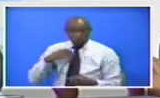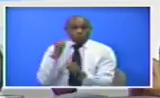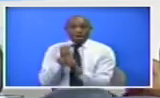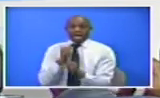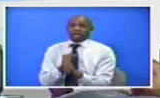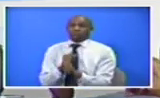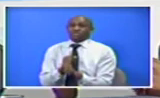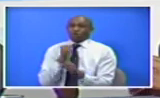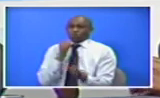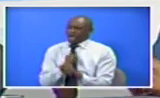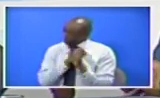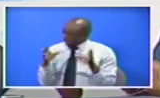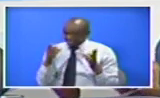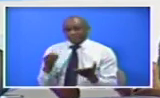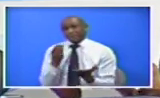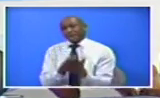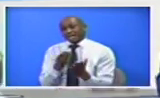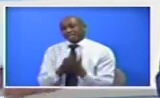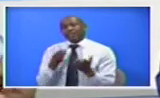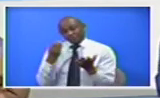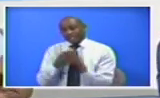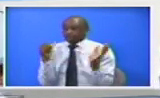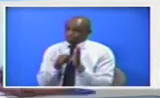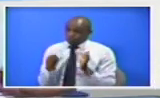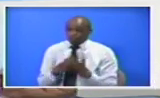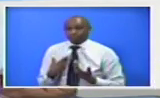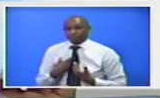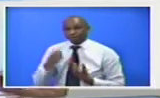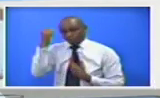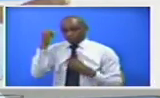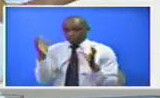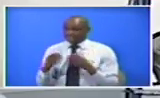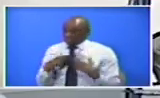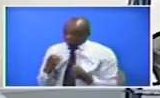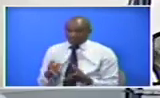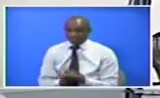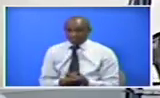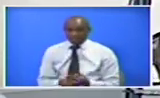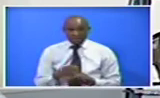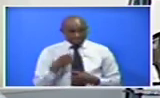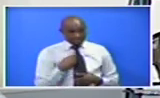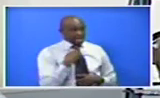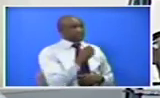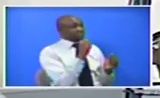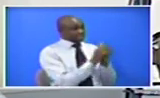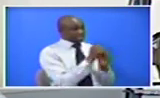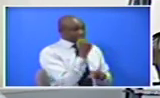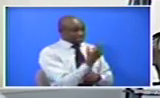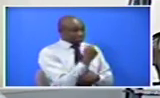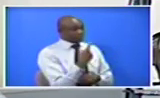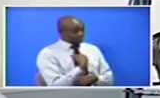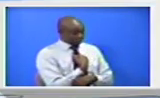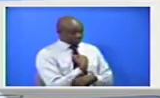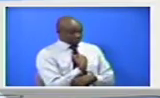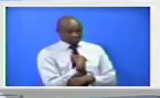ya inasema kifedha vyama havijapata pesa. Na tukimalizia wakili, uko na sekunde 10 tumalizie. Sehemu ya pili